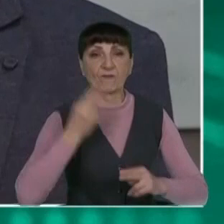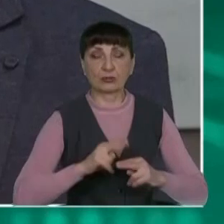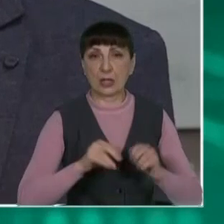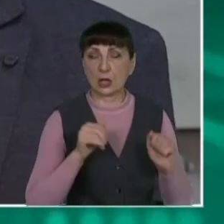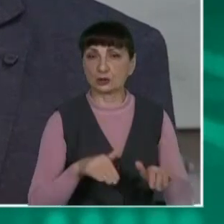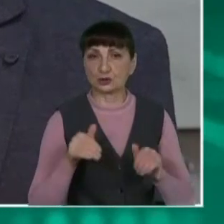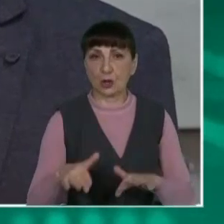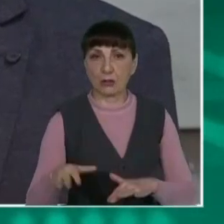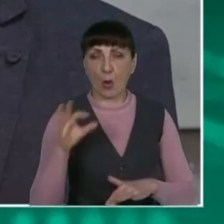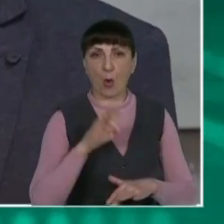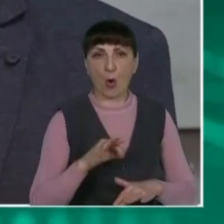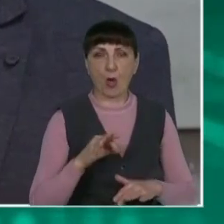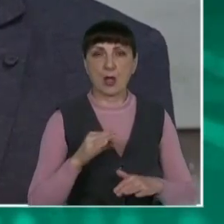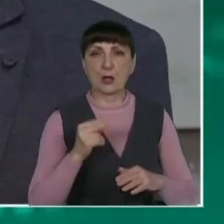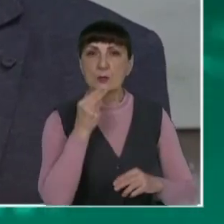решения?